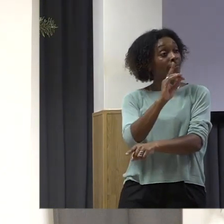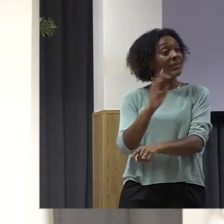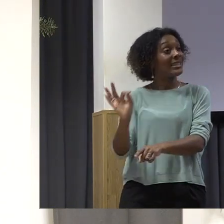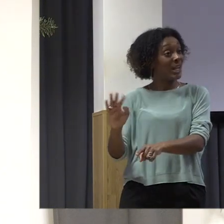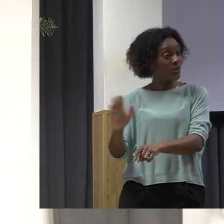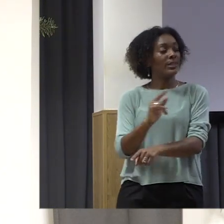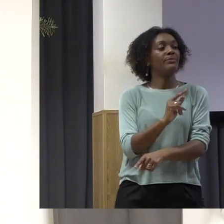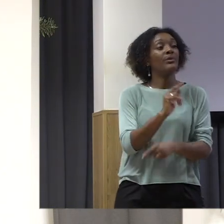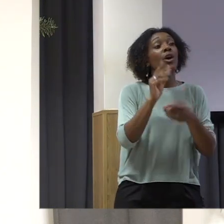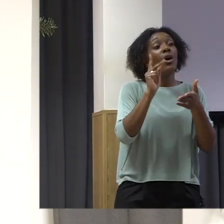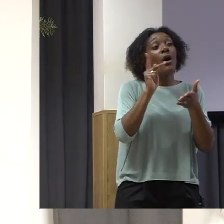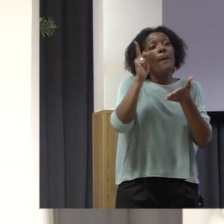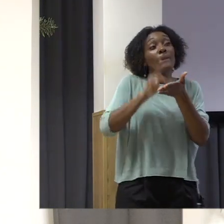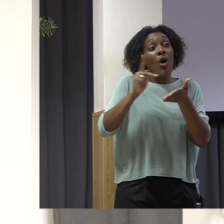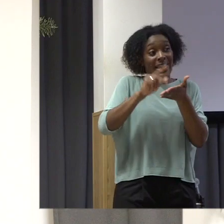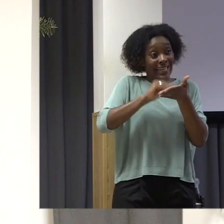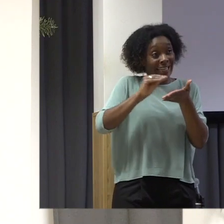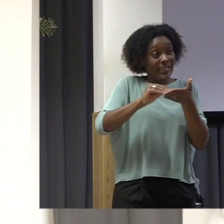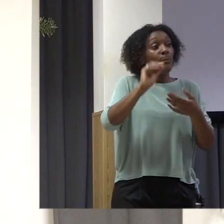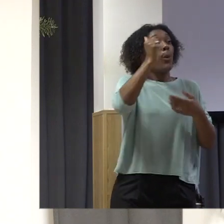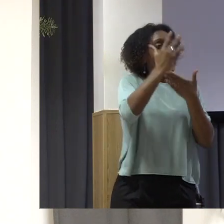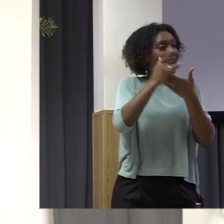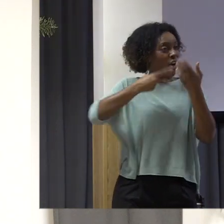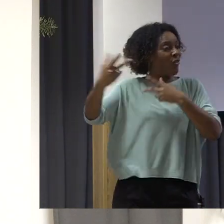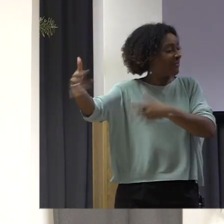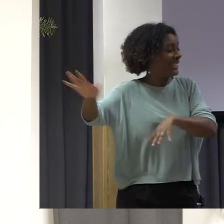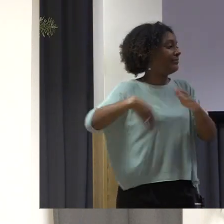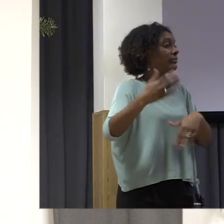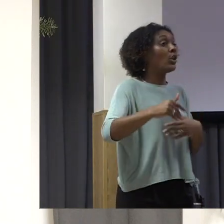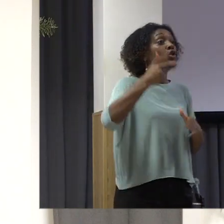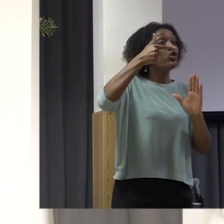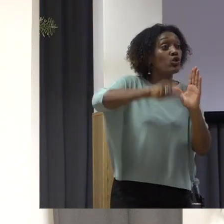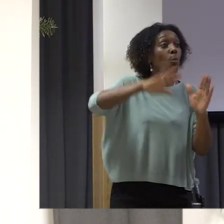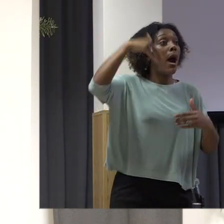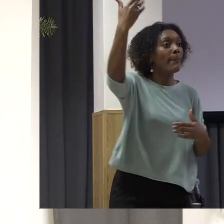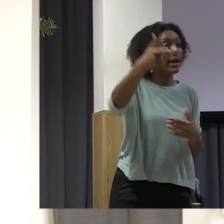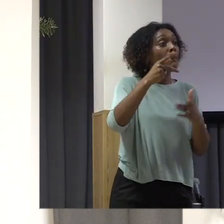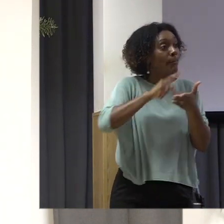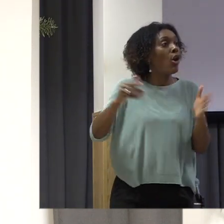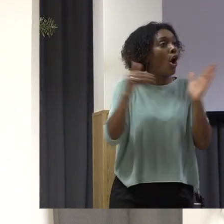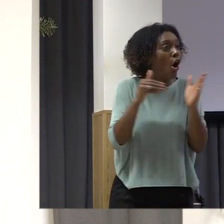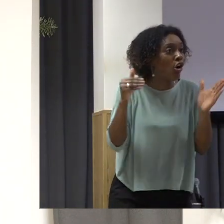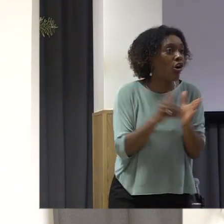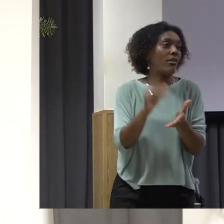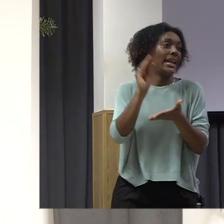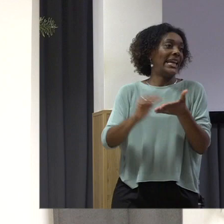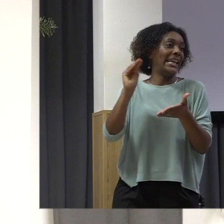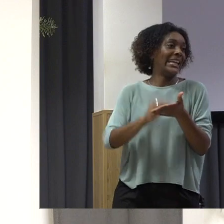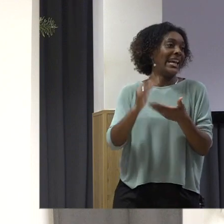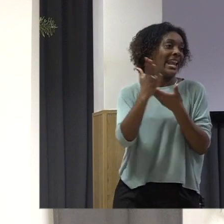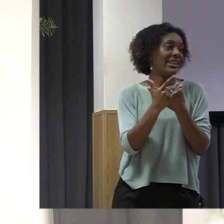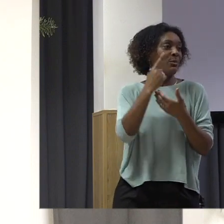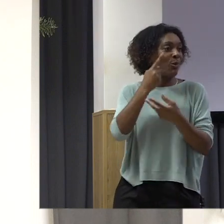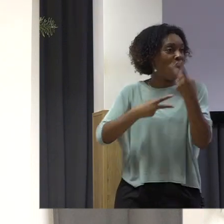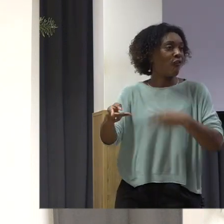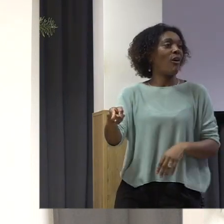lettre. Et que leur dit-il ? Nous rendons continuellement grâce à Dieu à votre sujet,